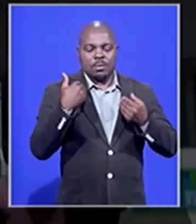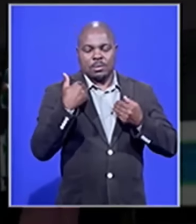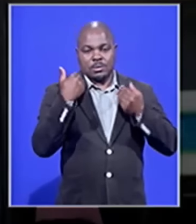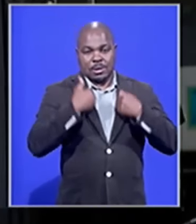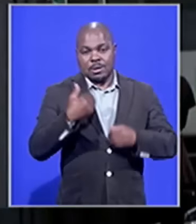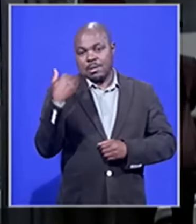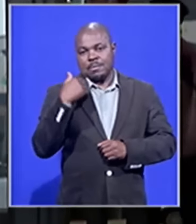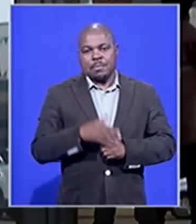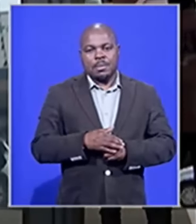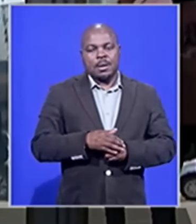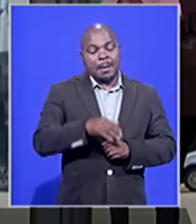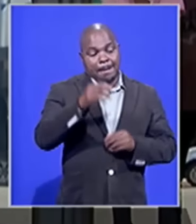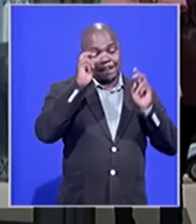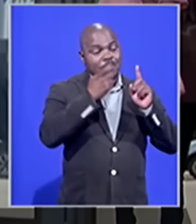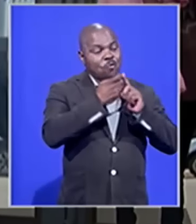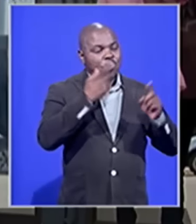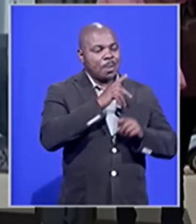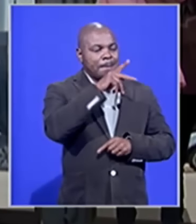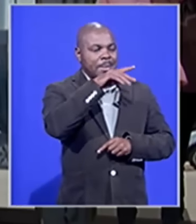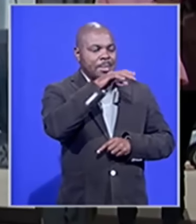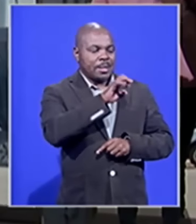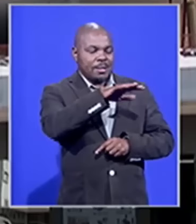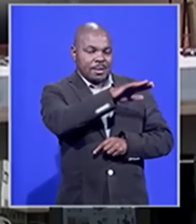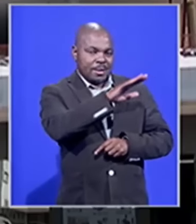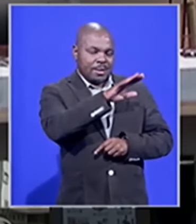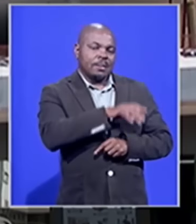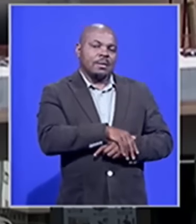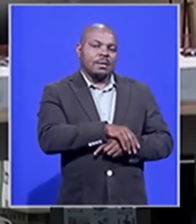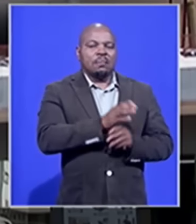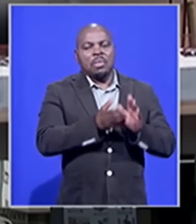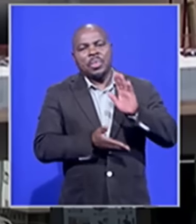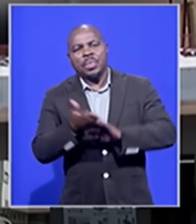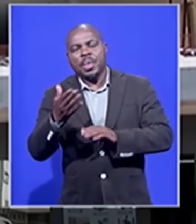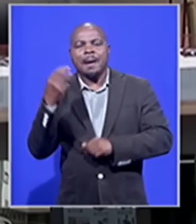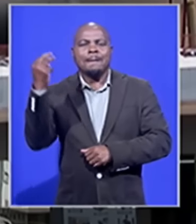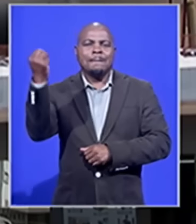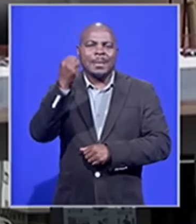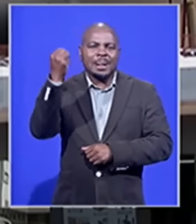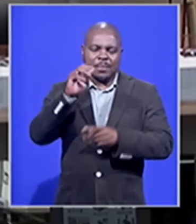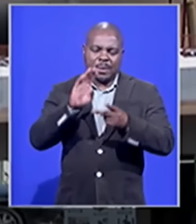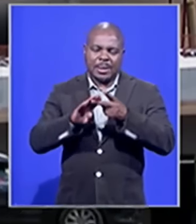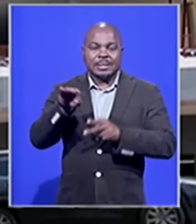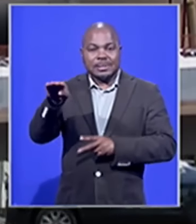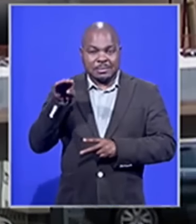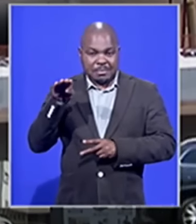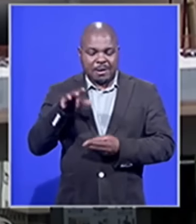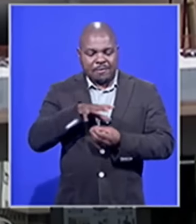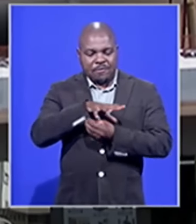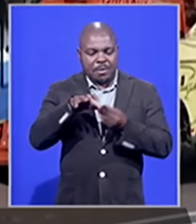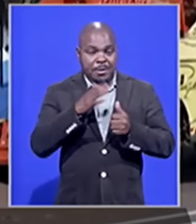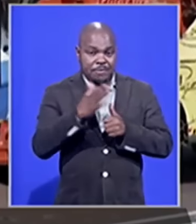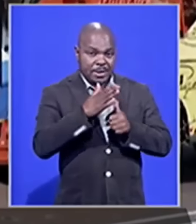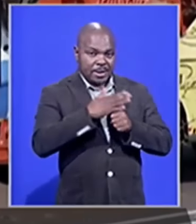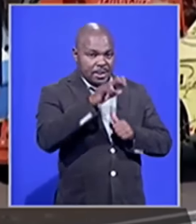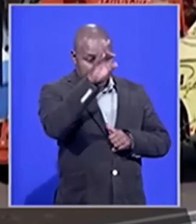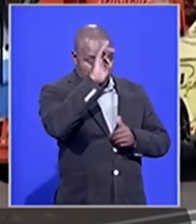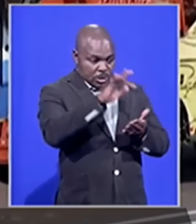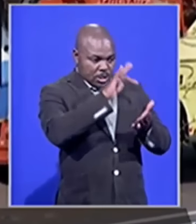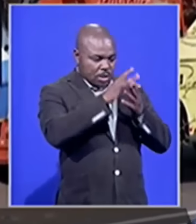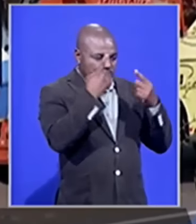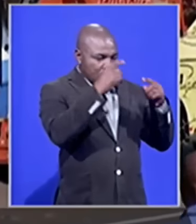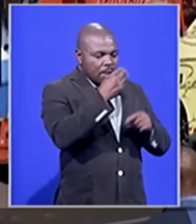Bese eo ena e tswa Gqeberha profenseng ya Eastern Cape ya Malawi le Zimbabwe. Ba malapa ba qadile seteisheneng sa sepolesa moo ba bontshitsweng